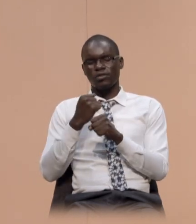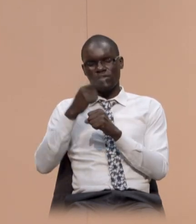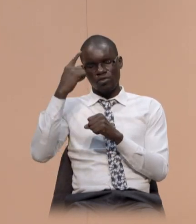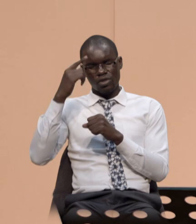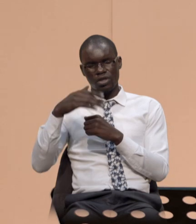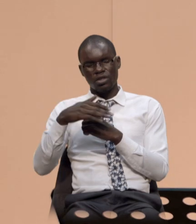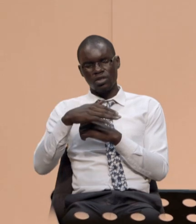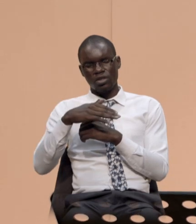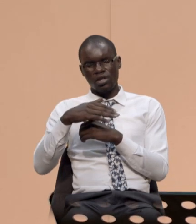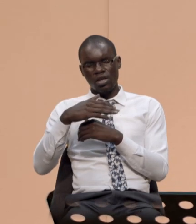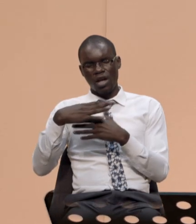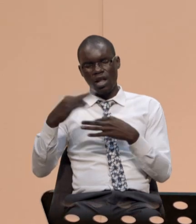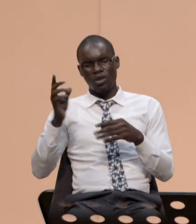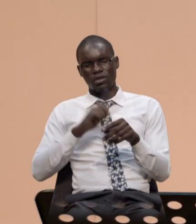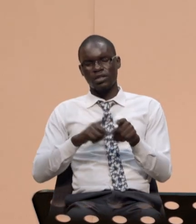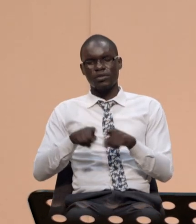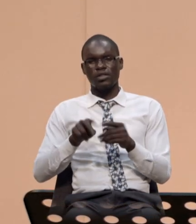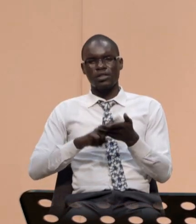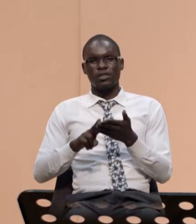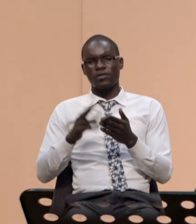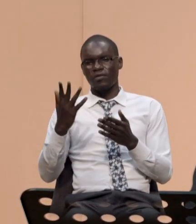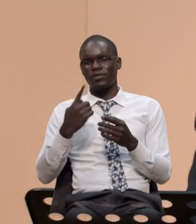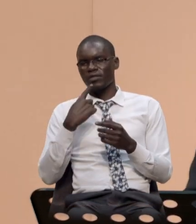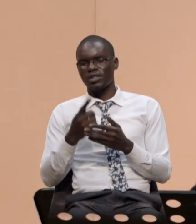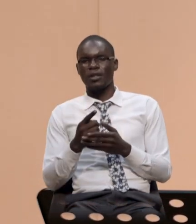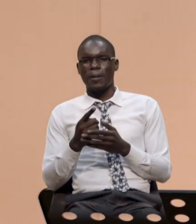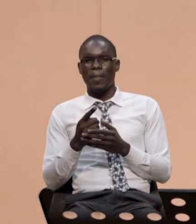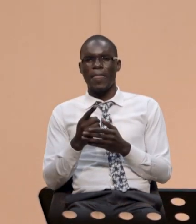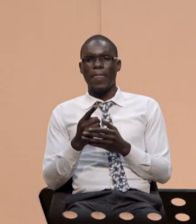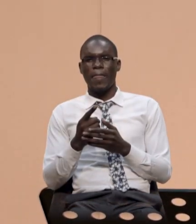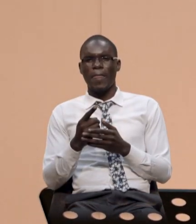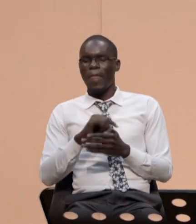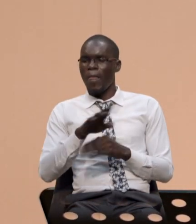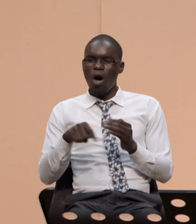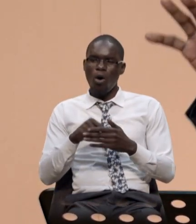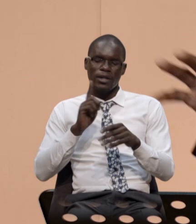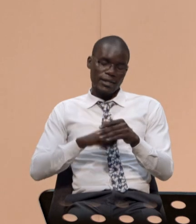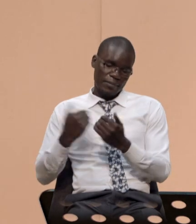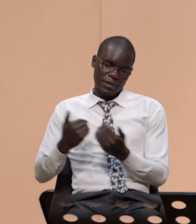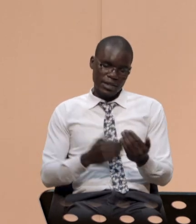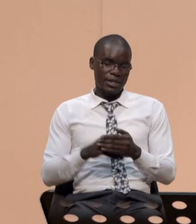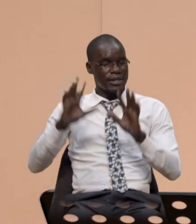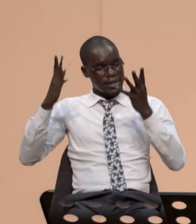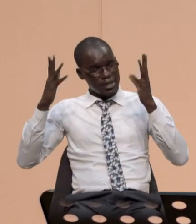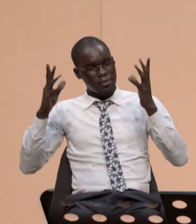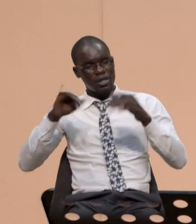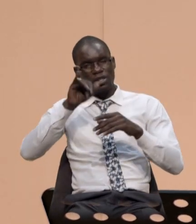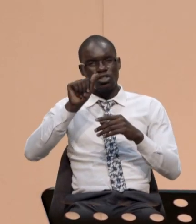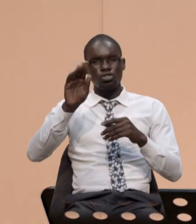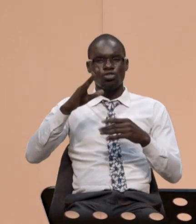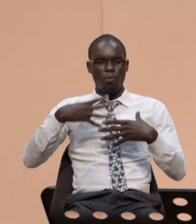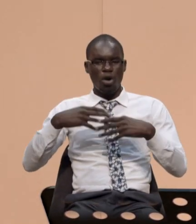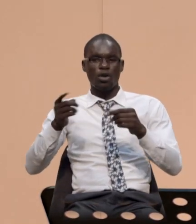long time. Unakumbuka verses 5, ambako inasema ya kwamba, watoto walipokuwa wanasherekea, Ayubu angalitoka